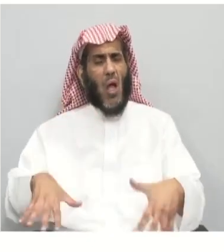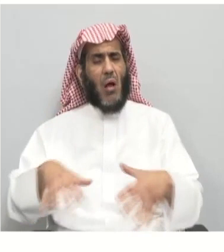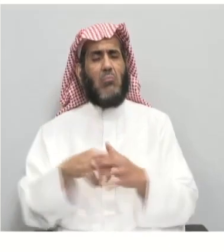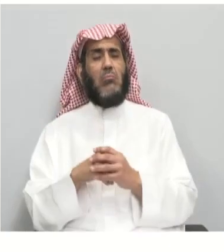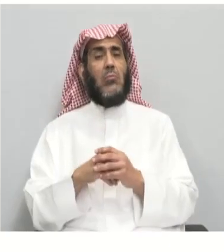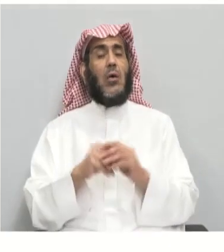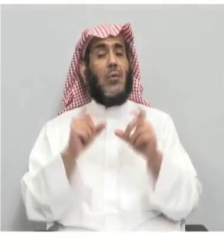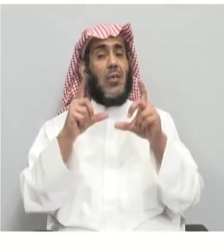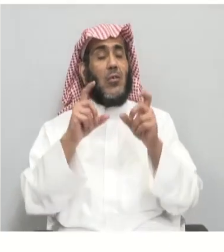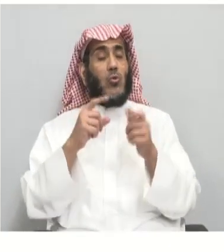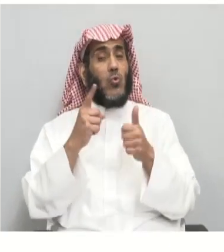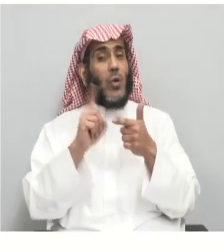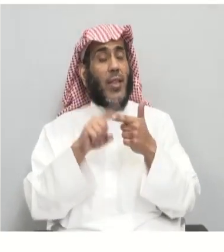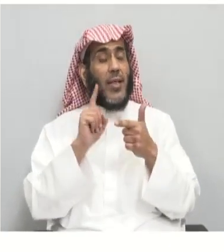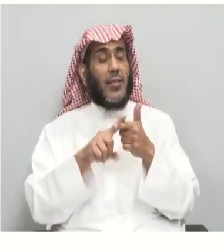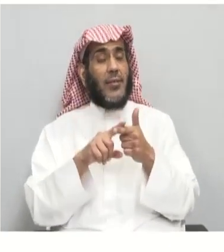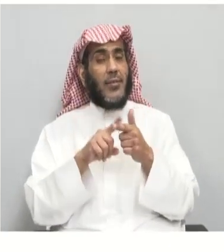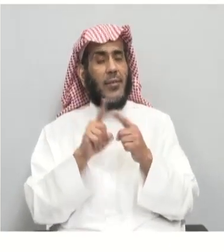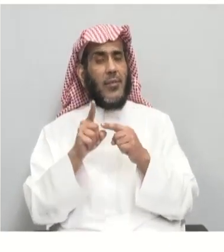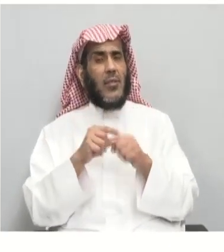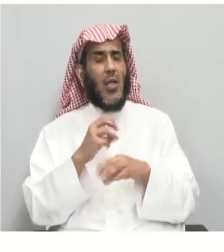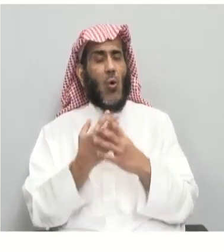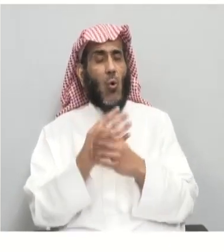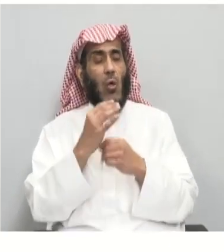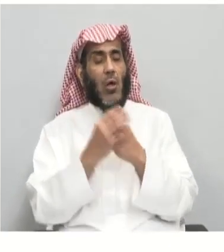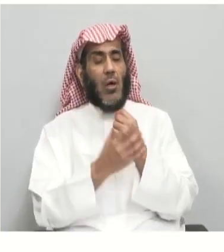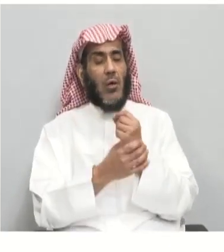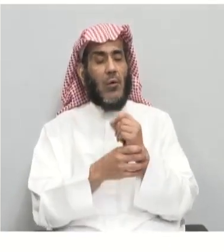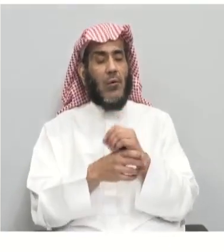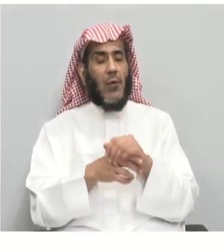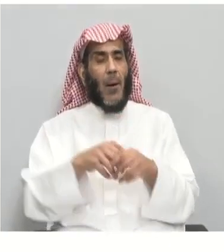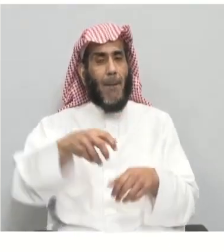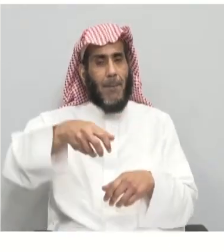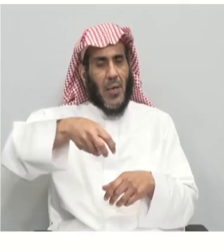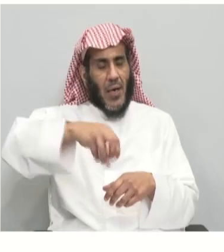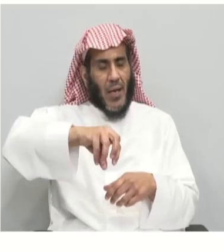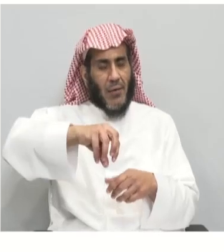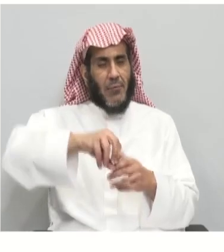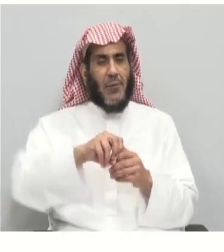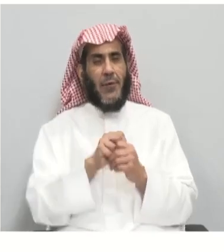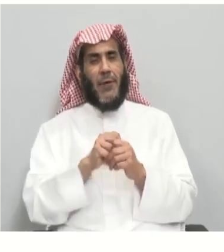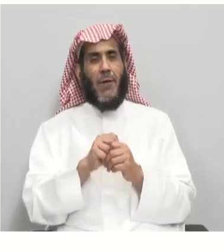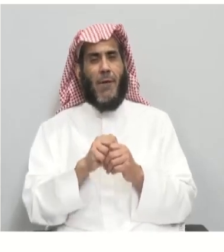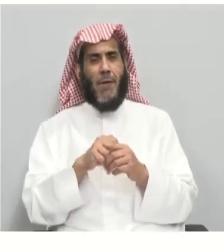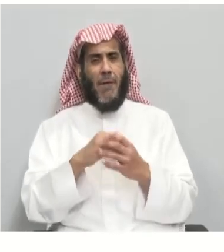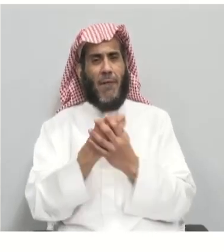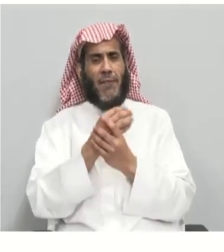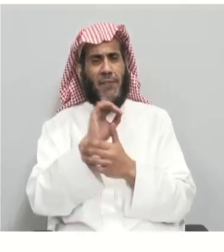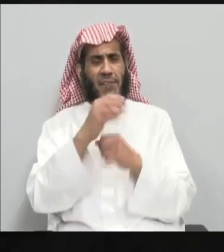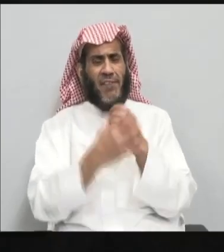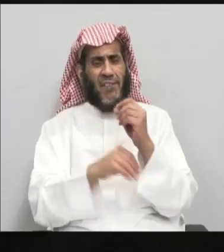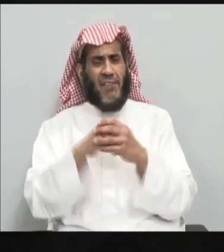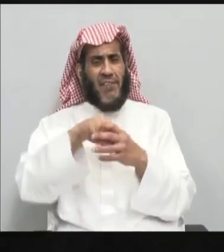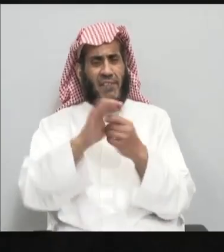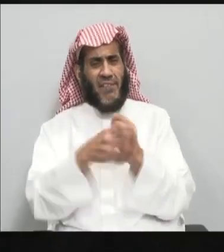اما الصوره الثانيه عند الوضوء نقوم باغلاق صنبور الماء عند غسل كل